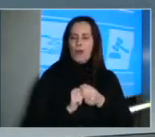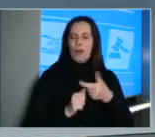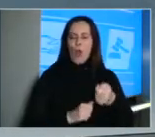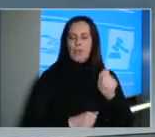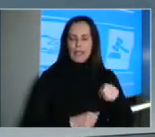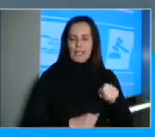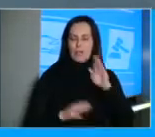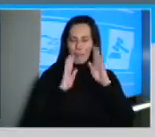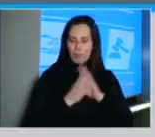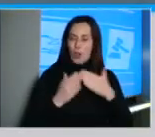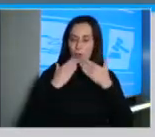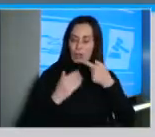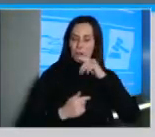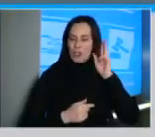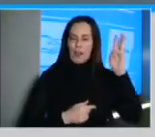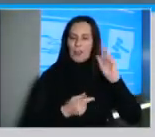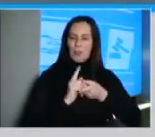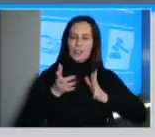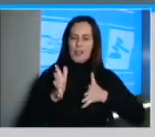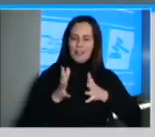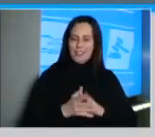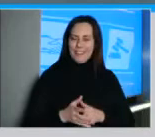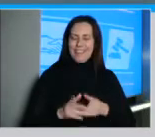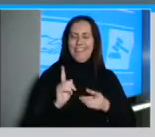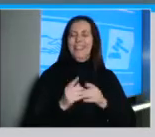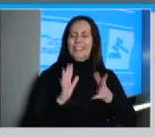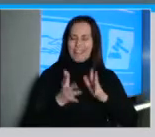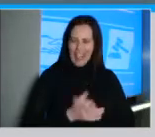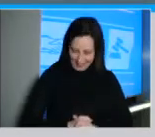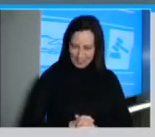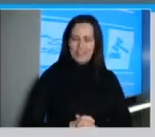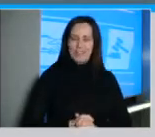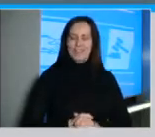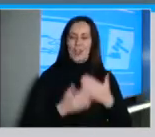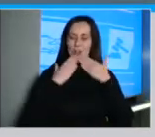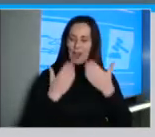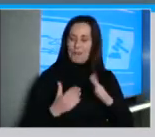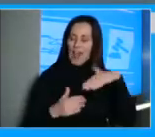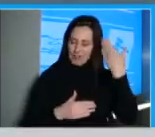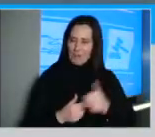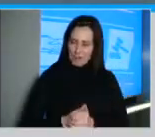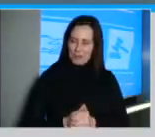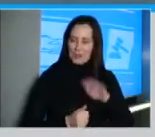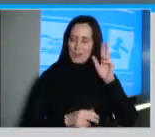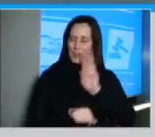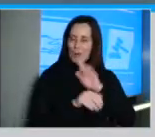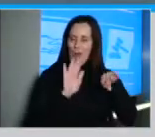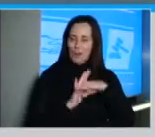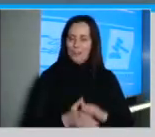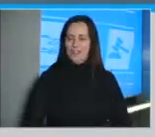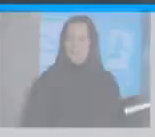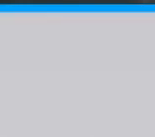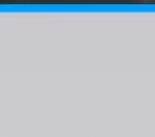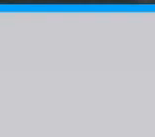ערוץ כנסת בפייסבוק. תודה לתמי שם על התרגום הנהדר לשפת הסימנים, ותודה לכם. עד הפעם הבאה, שמרו על החוק.